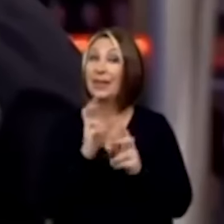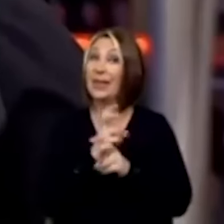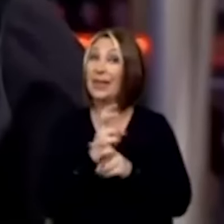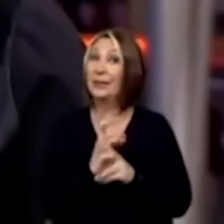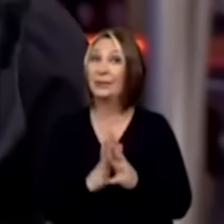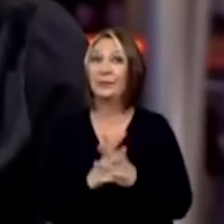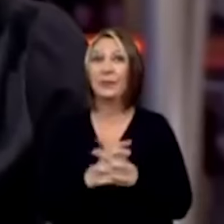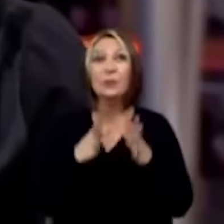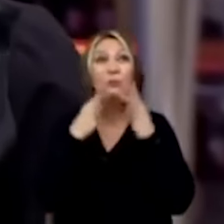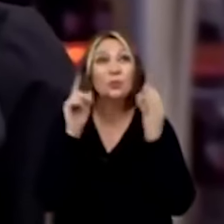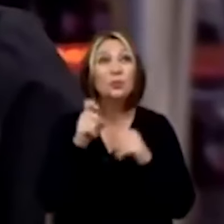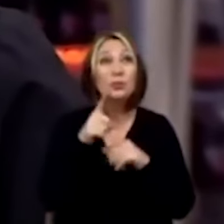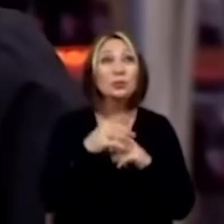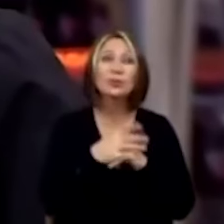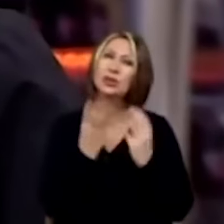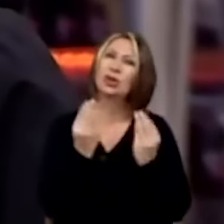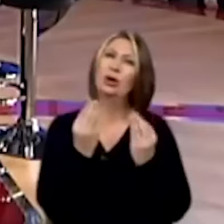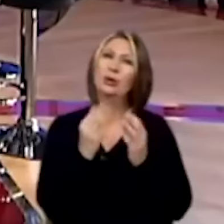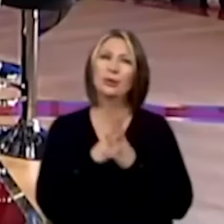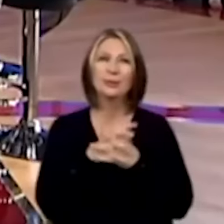Tehlikeli. Mutlu musunuz abi? Çok.